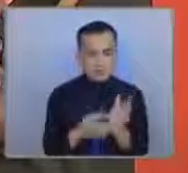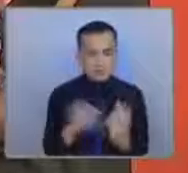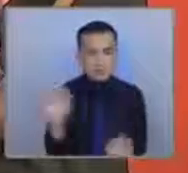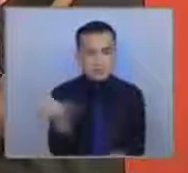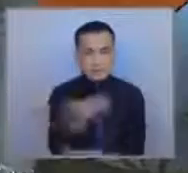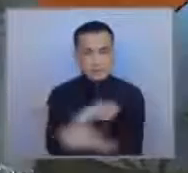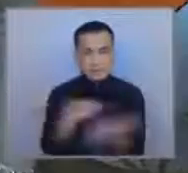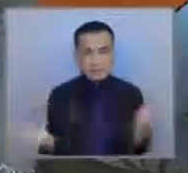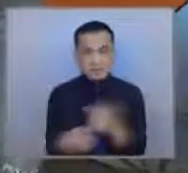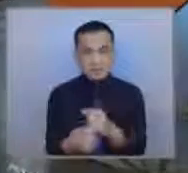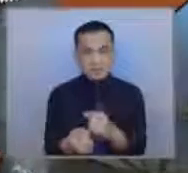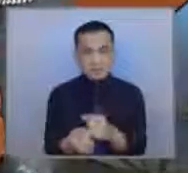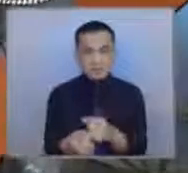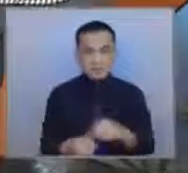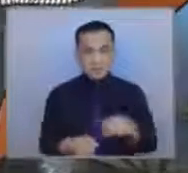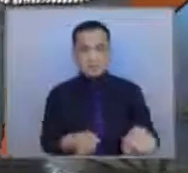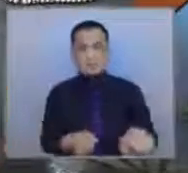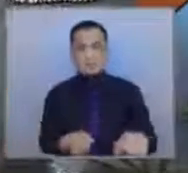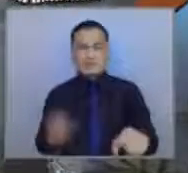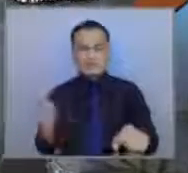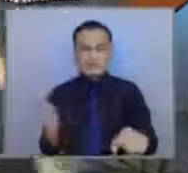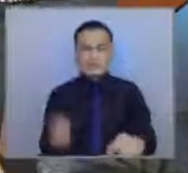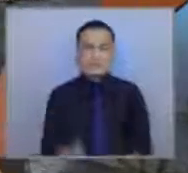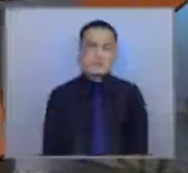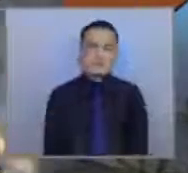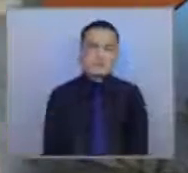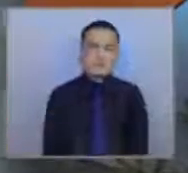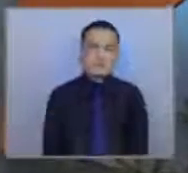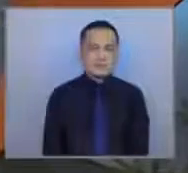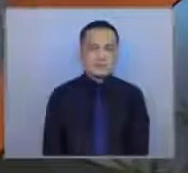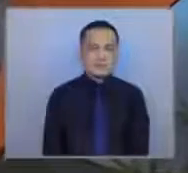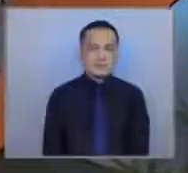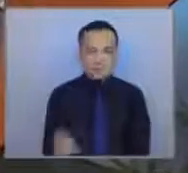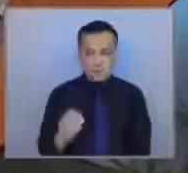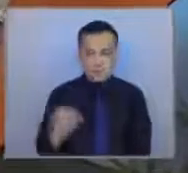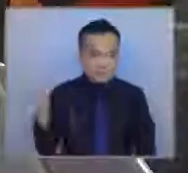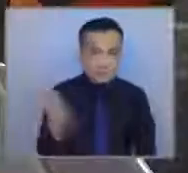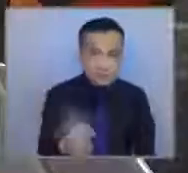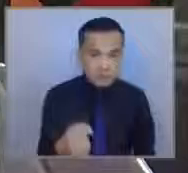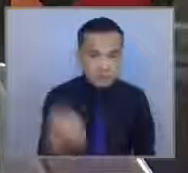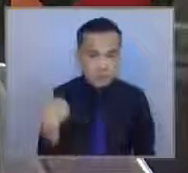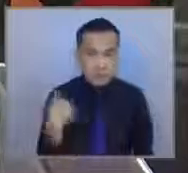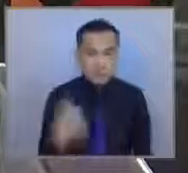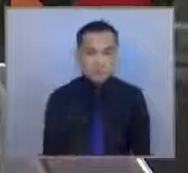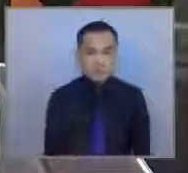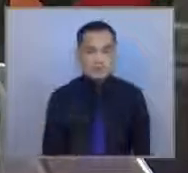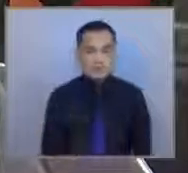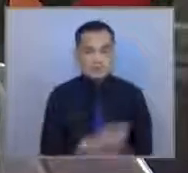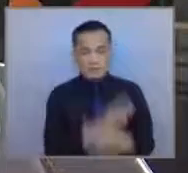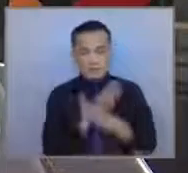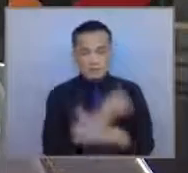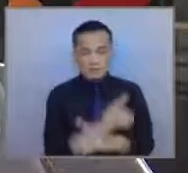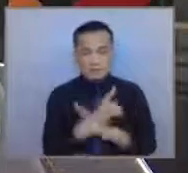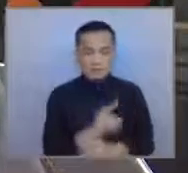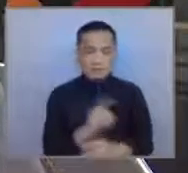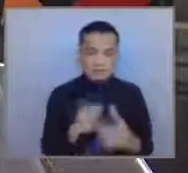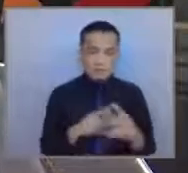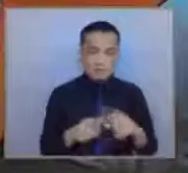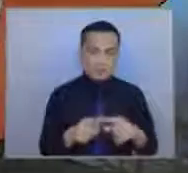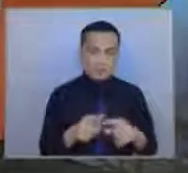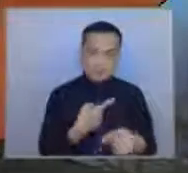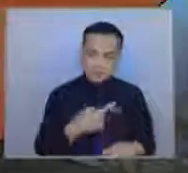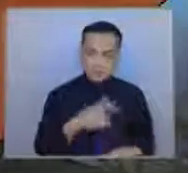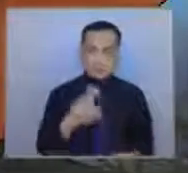lang, nakakasakit ka na. Yes. Wala pa yung strike mo. Ayoko nang ganyan, parang relasyon, di ba? Kayo ay nasasaktan ka